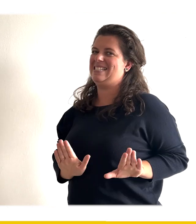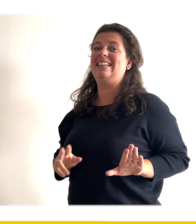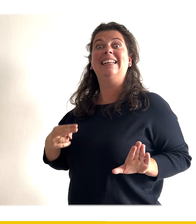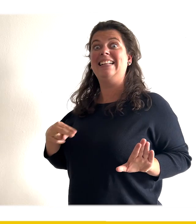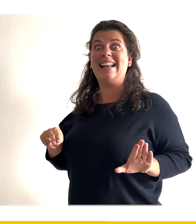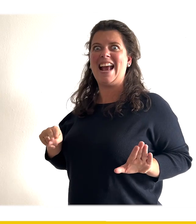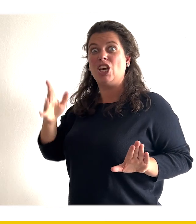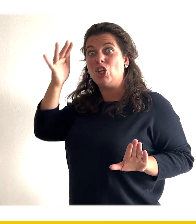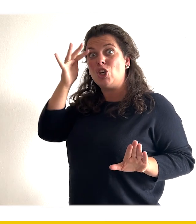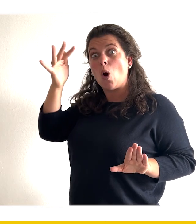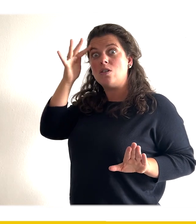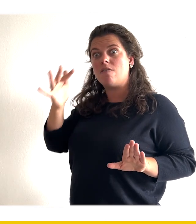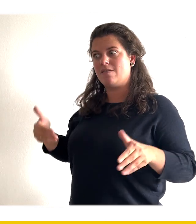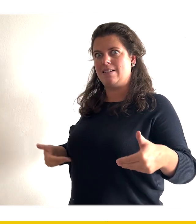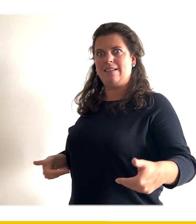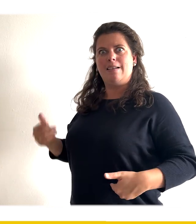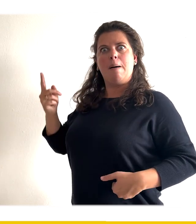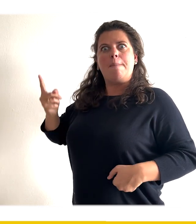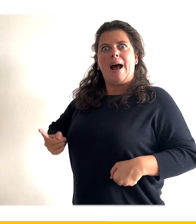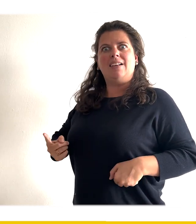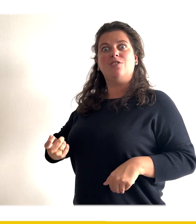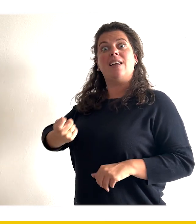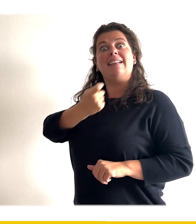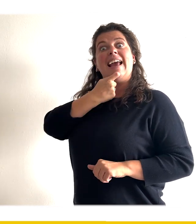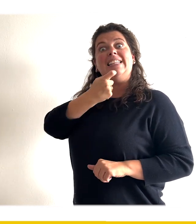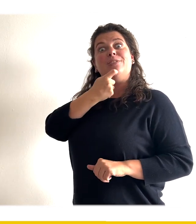Jozef wordt de baas van het eten.